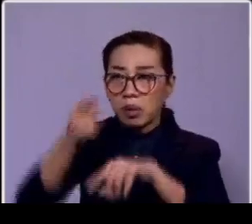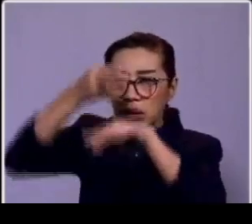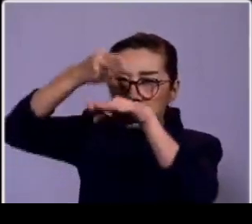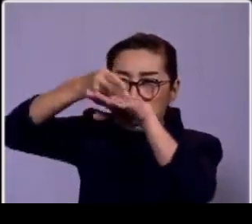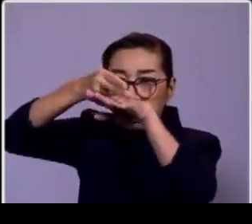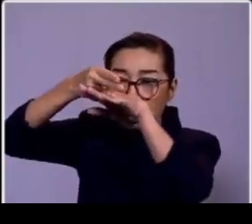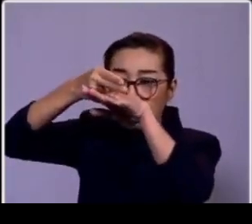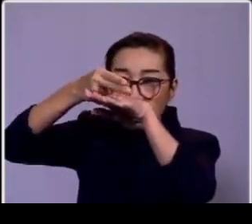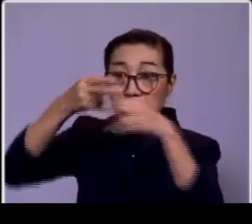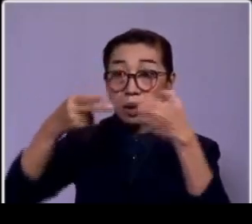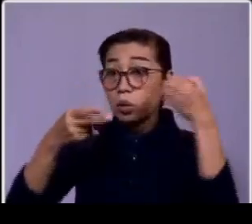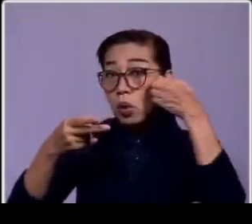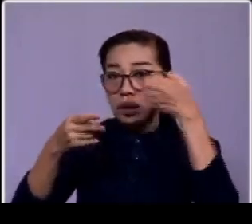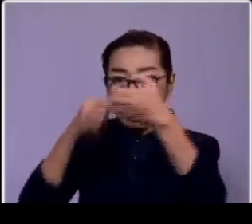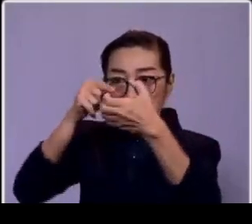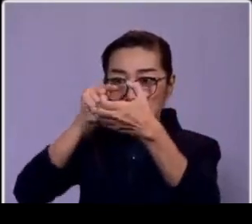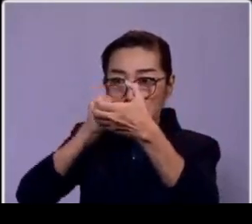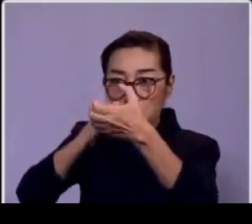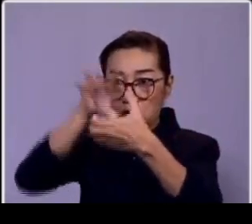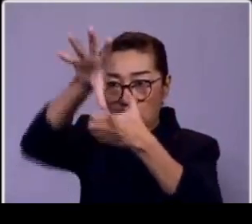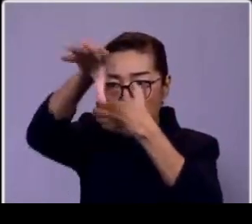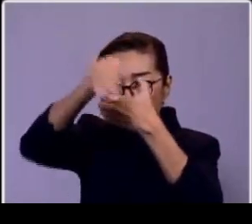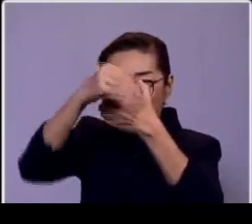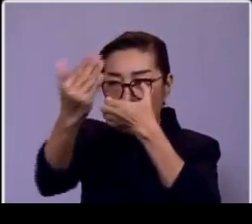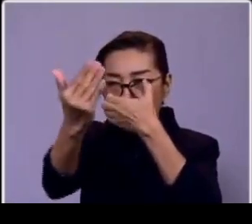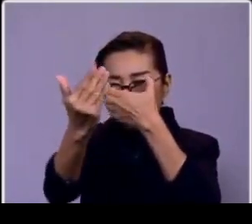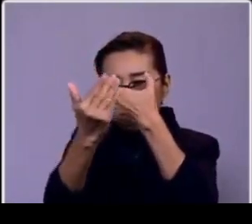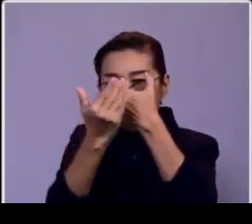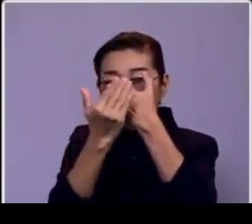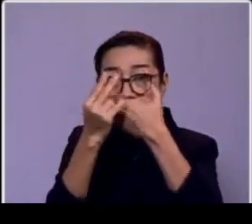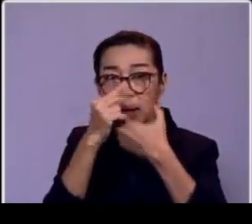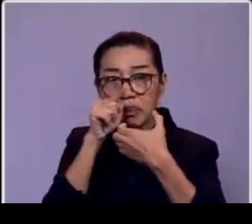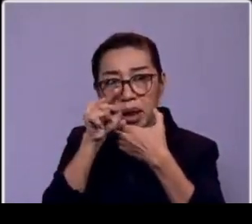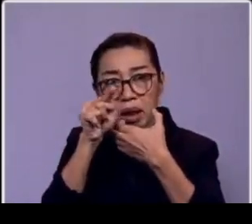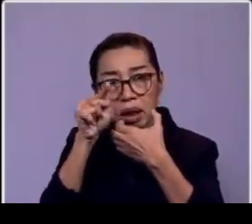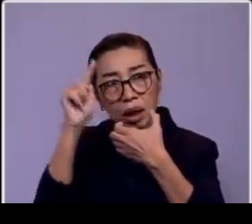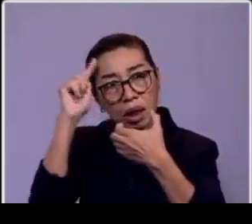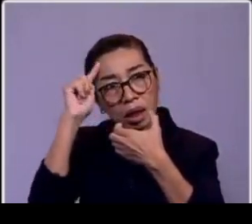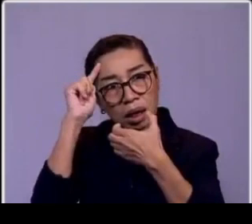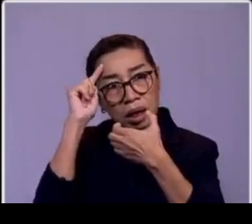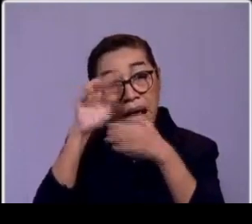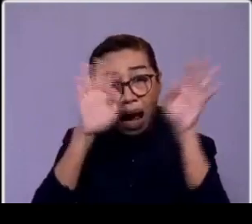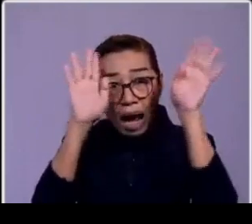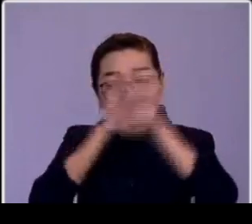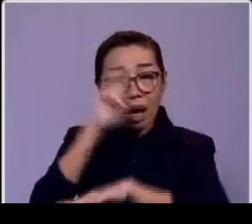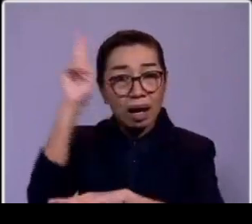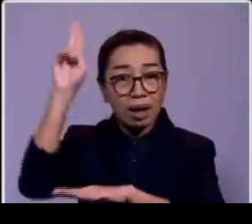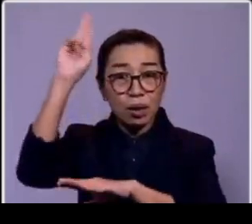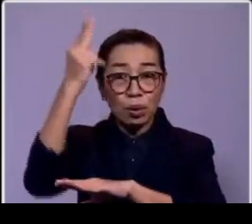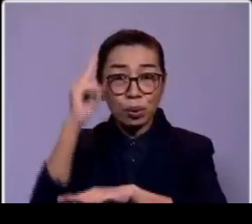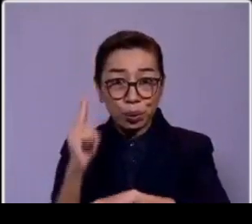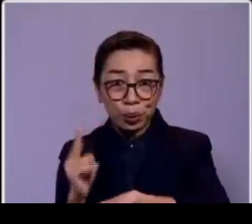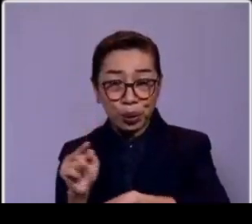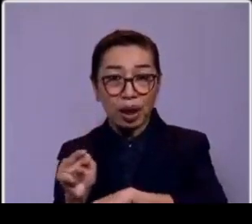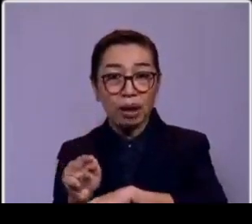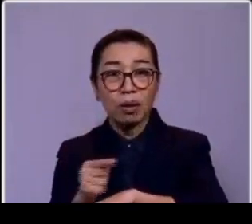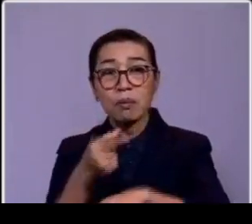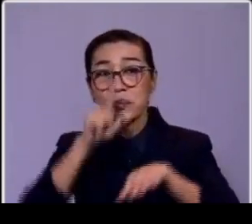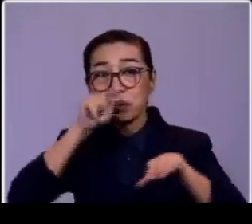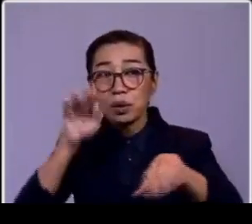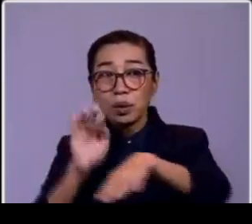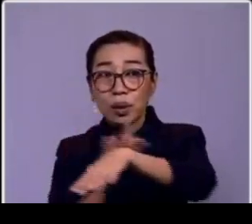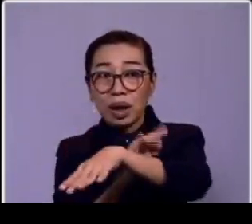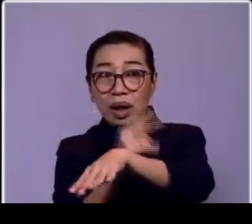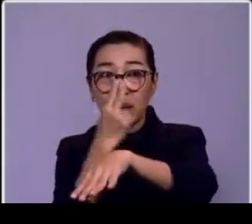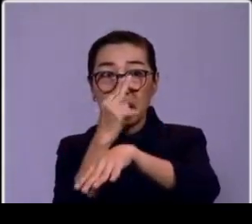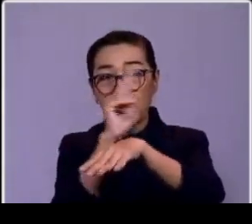ณะกล้องเหมือนซูมอยู่ด้วยนะ มันเล็ก เนี่ยนี่ หรือว่ามันเป็นลมที่พัดอะไรปลิวขึ้นไปหรือเปล่า ค่ะ ก็วนอยู่แถว